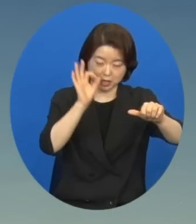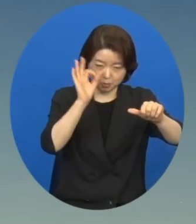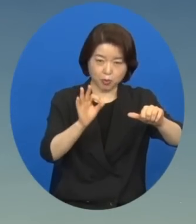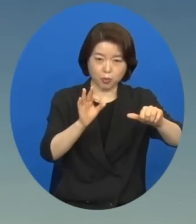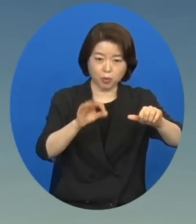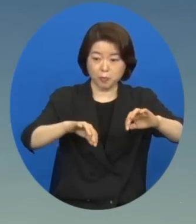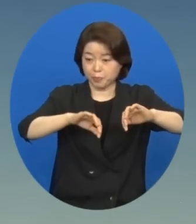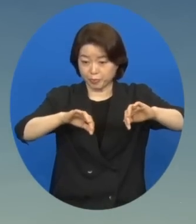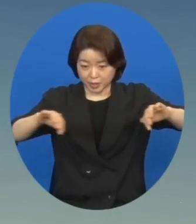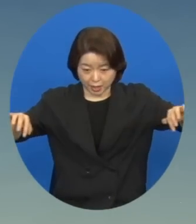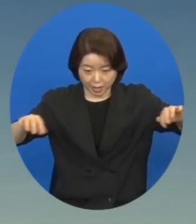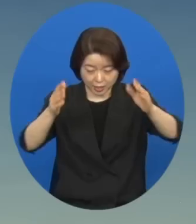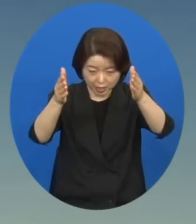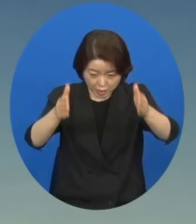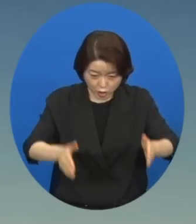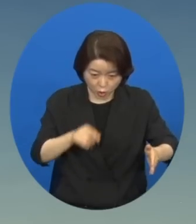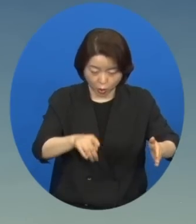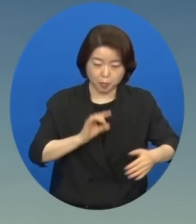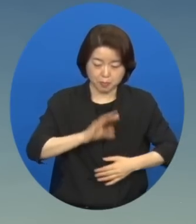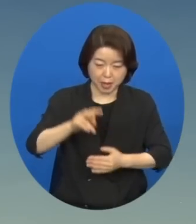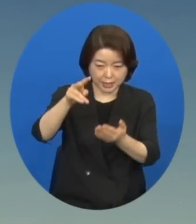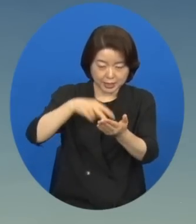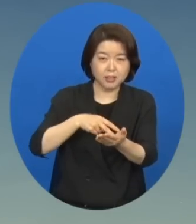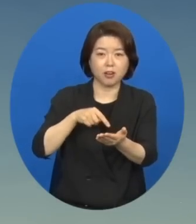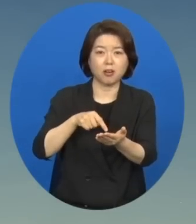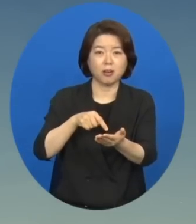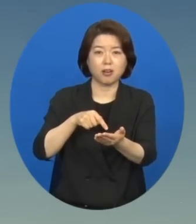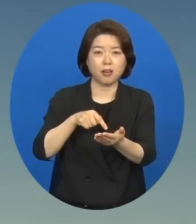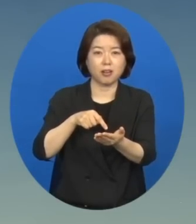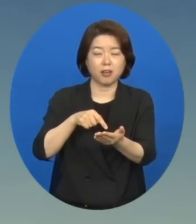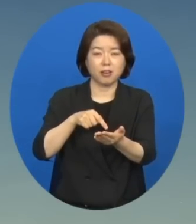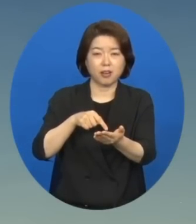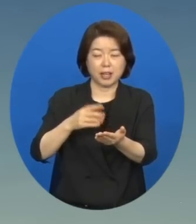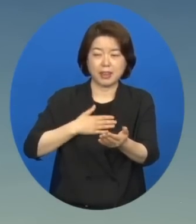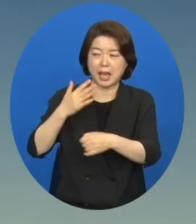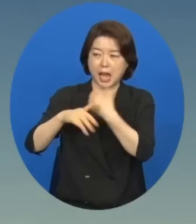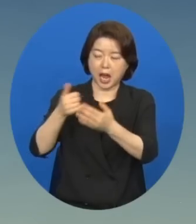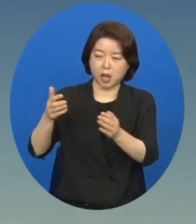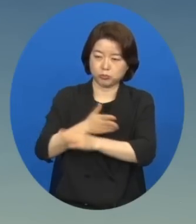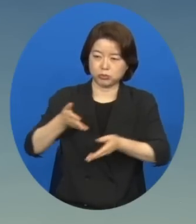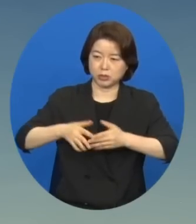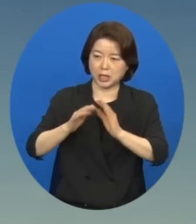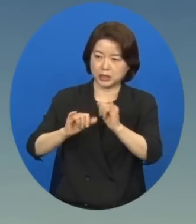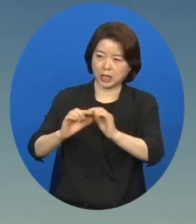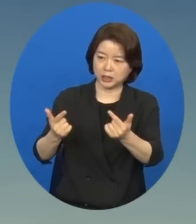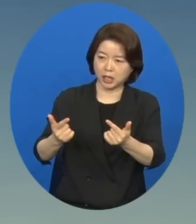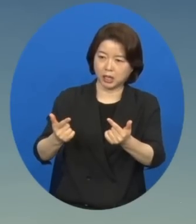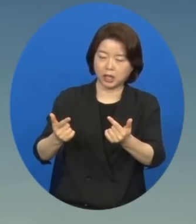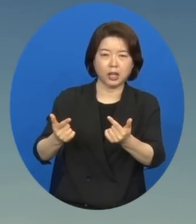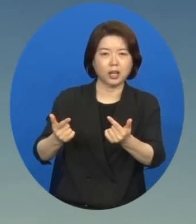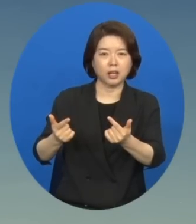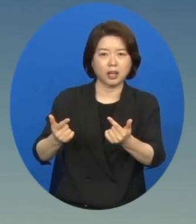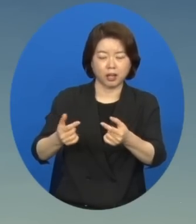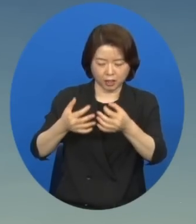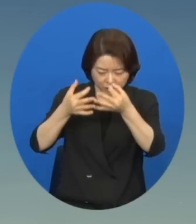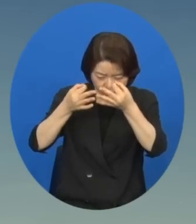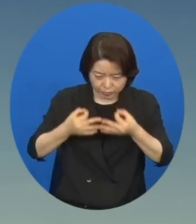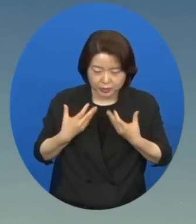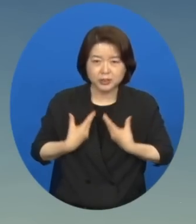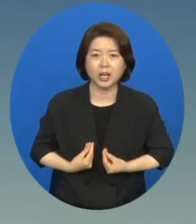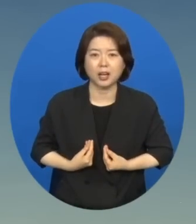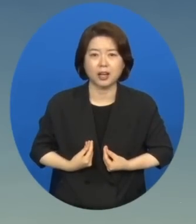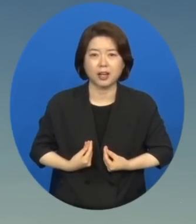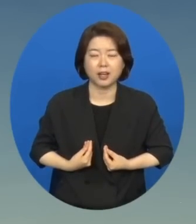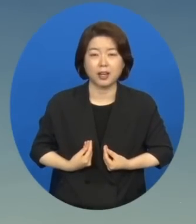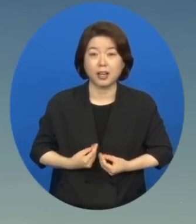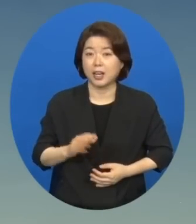따로 떼어놓고 이 말씀만 읽으니까 난 하나님께로부터 난 자가 아닌가 봐 이렇게 낙심이 되는 것이지